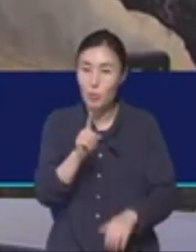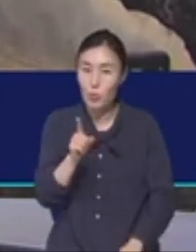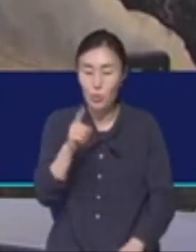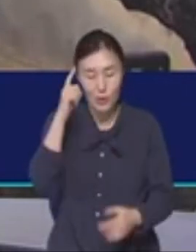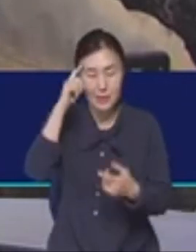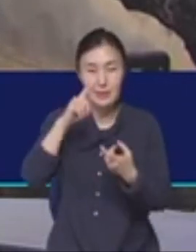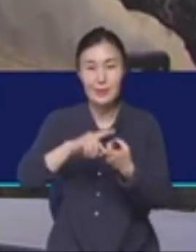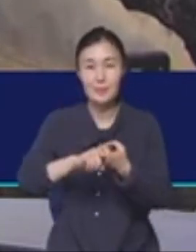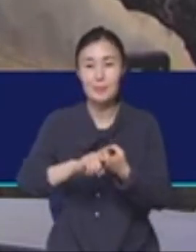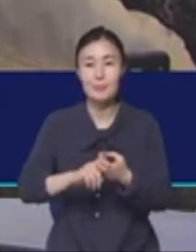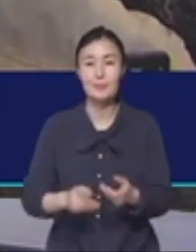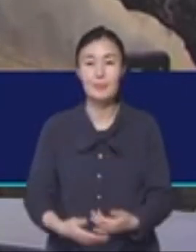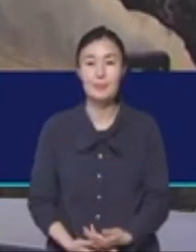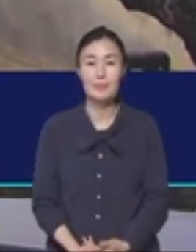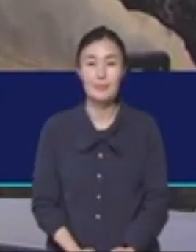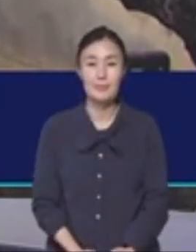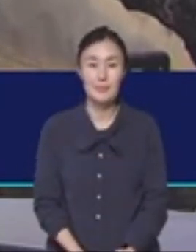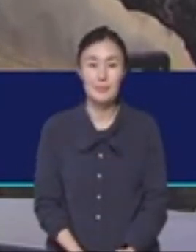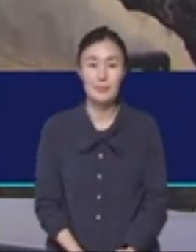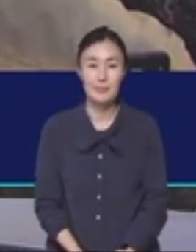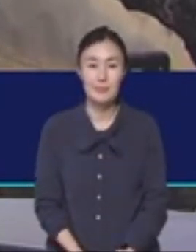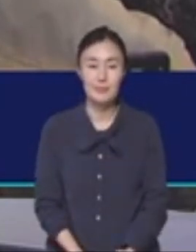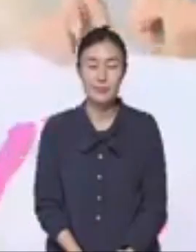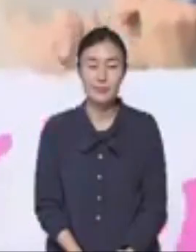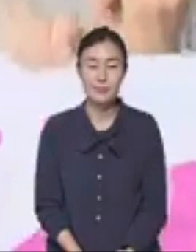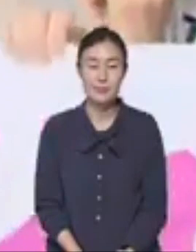이상환 기자의 보도입니다